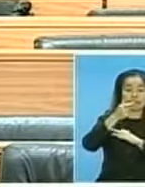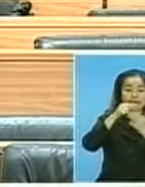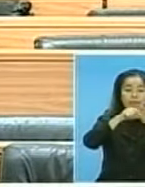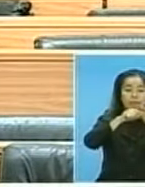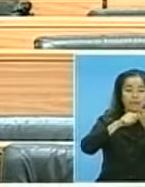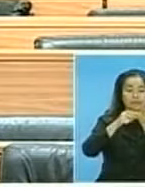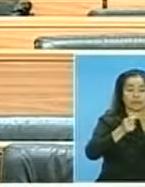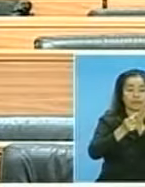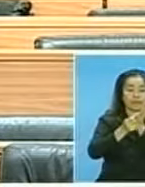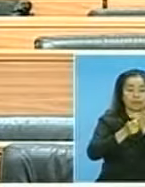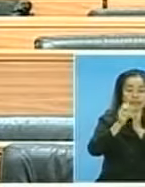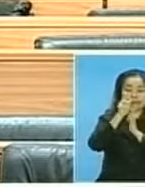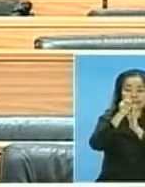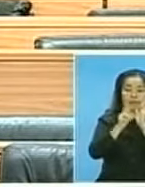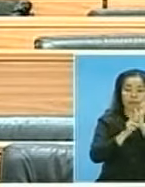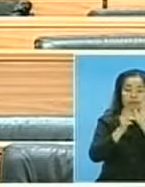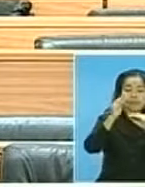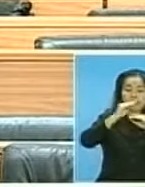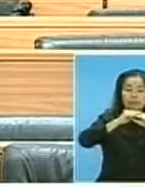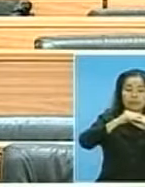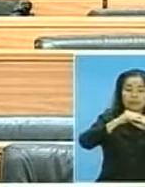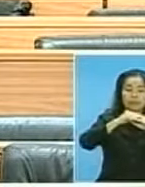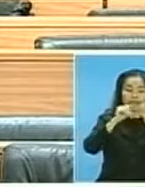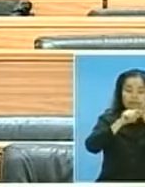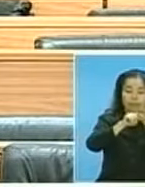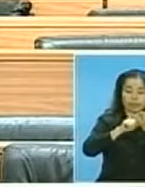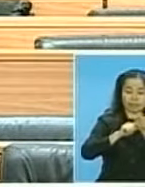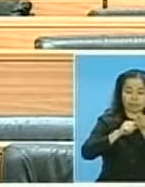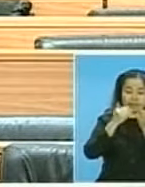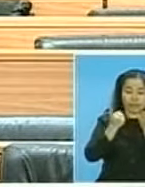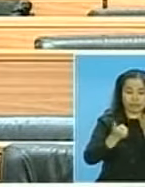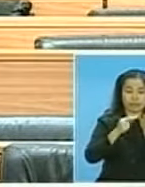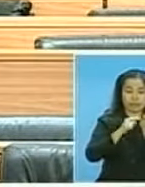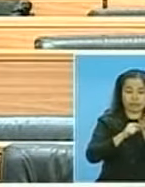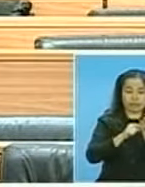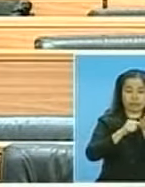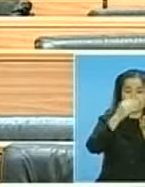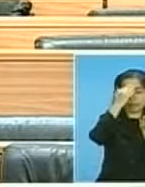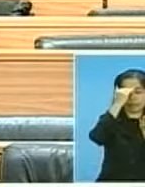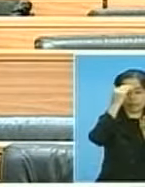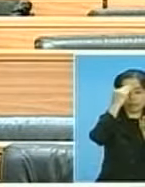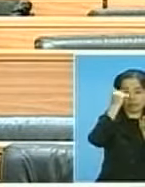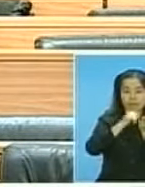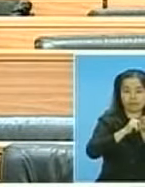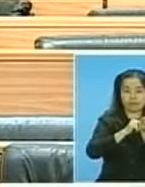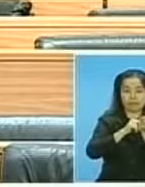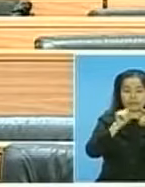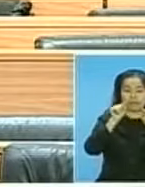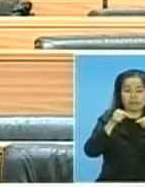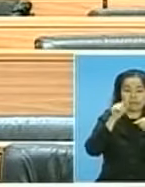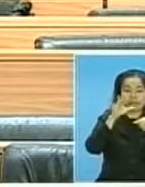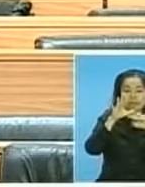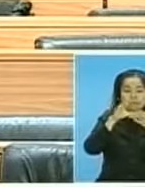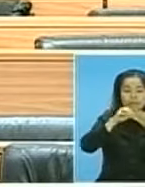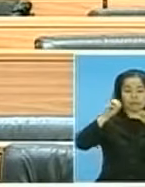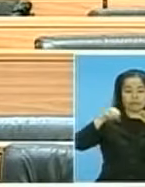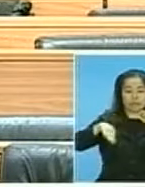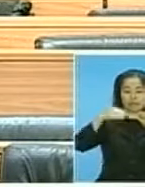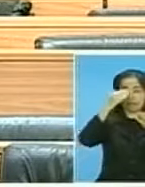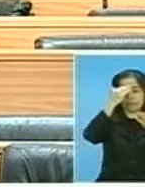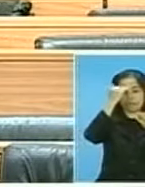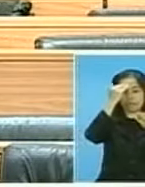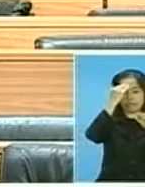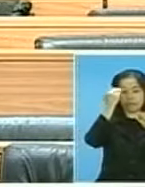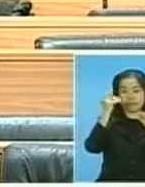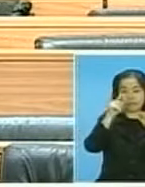ร่างแก้ไขเพิ่มเติมรัฐธรรมนูญฉบับนี้เข้ามาจึงจงใจที่จะเล่าเว้นวงเล็บ5ไม่